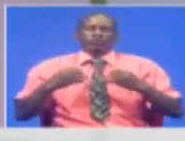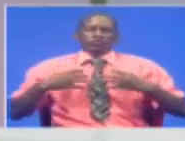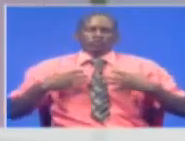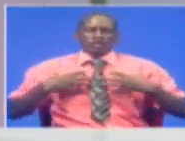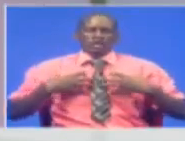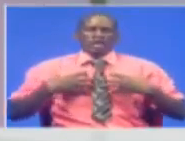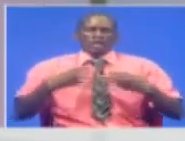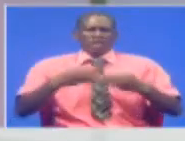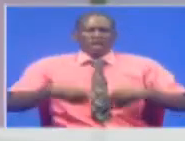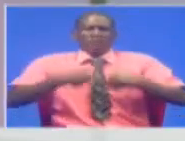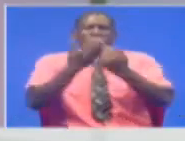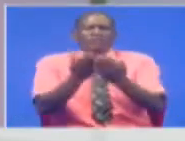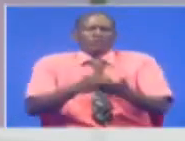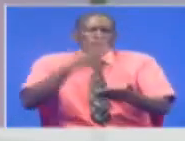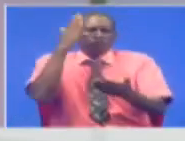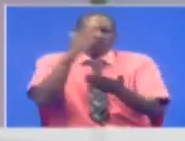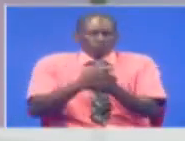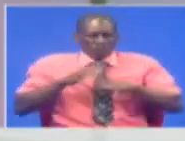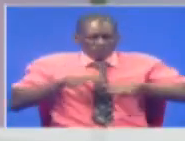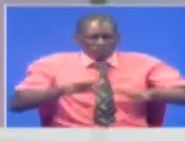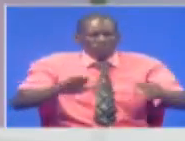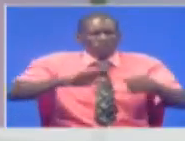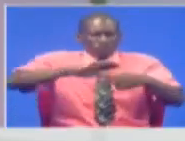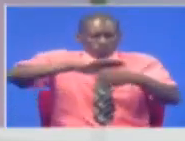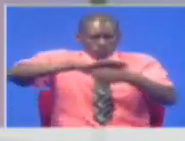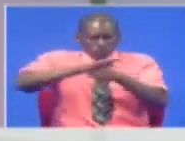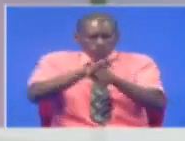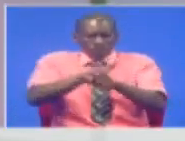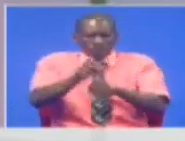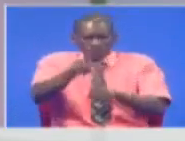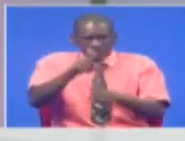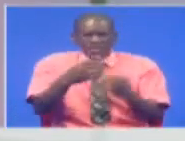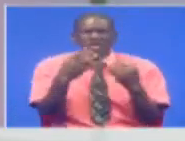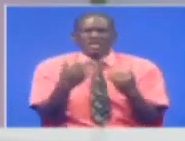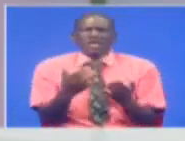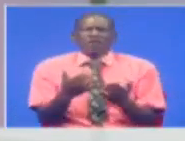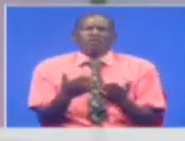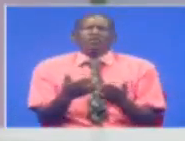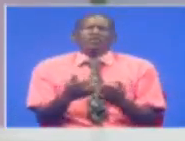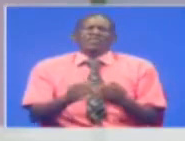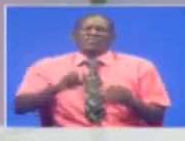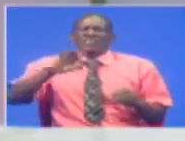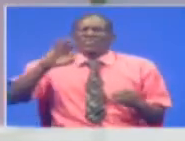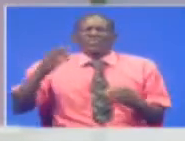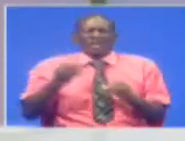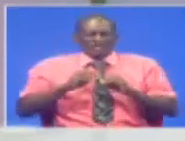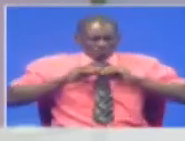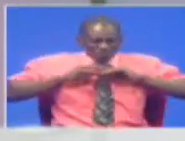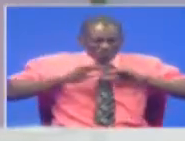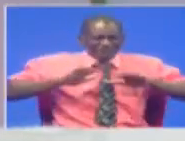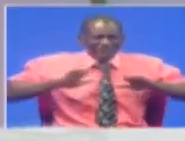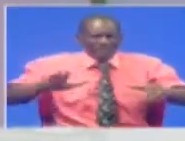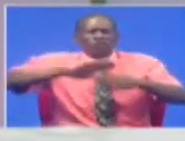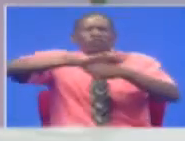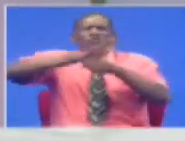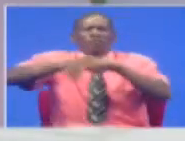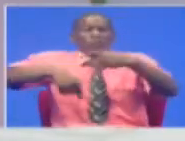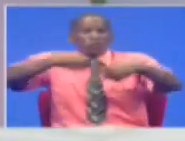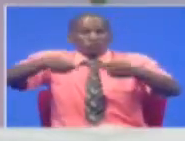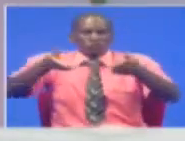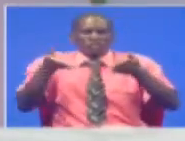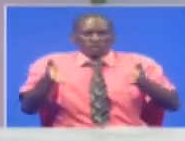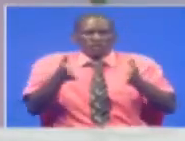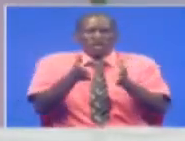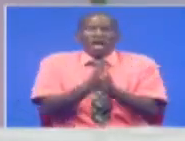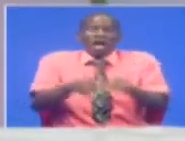kuzuia maradhi haya. Kumbuka idadi inaongezeka na sasa tupo katika wimbi la tatu la maambukizi ya COVID-19.